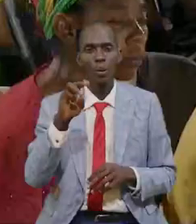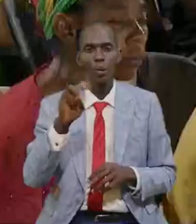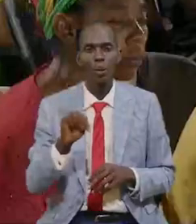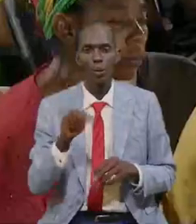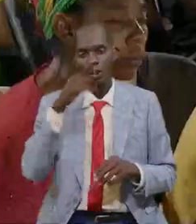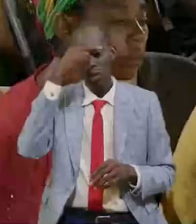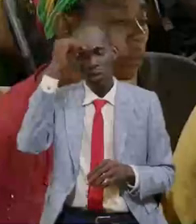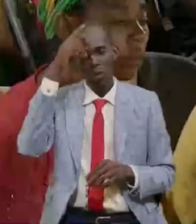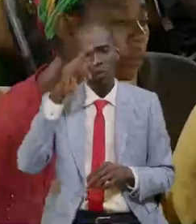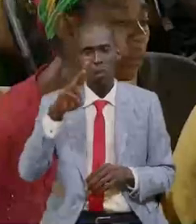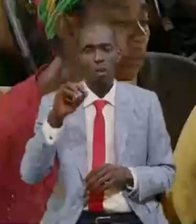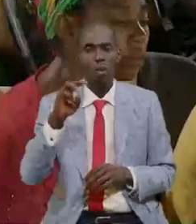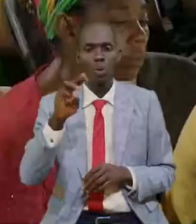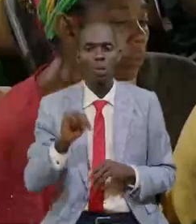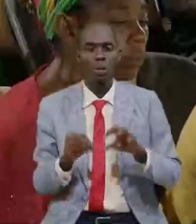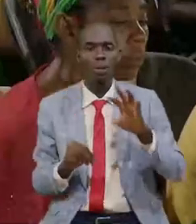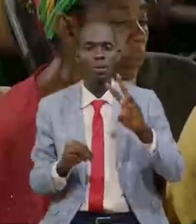Retournons, allons aux Romains.